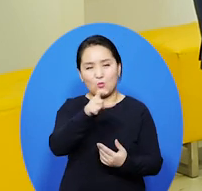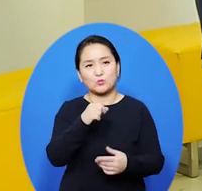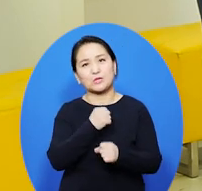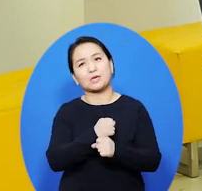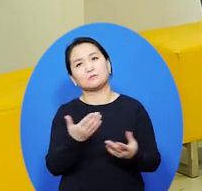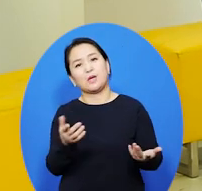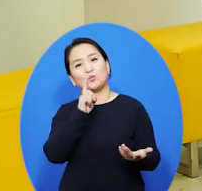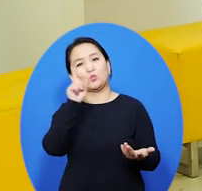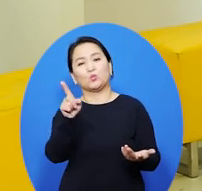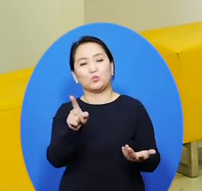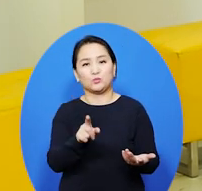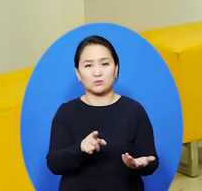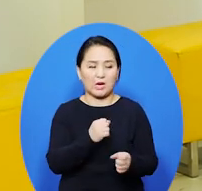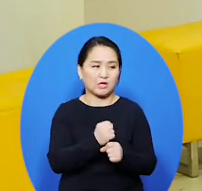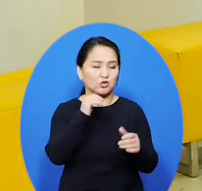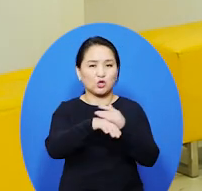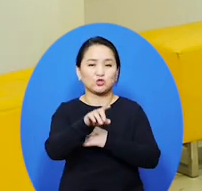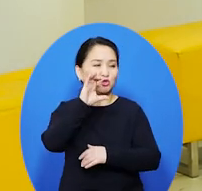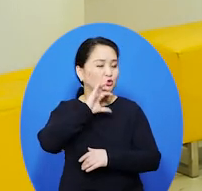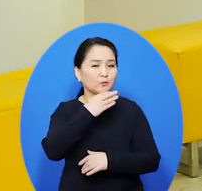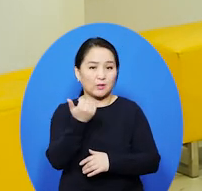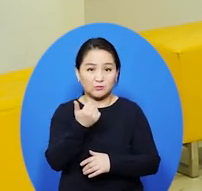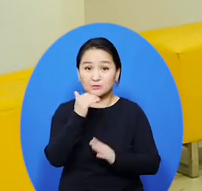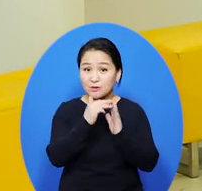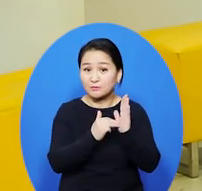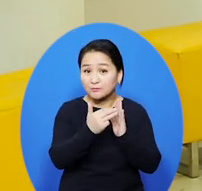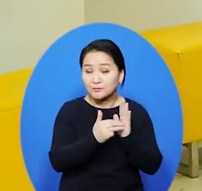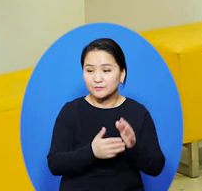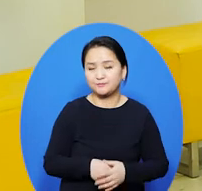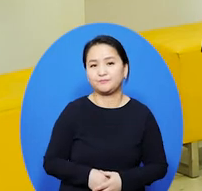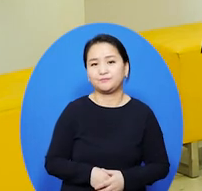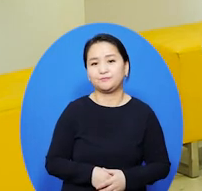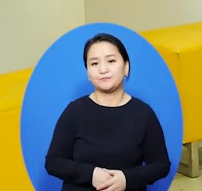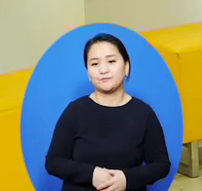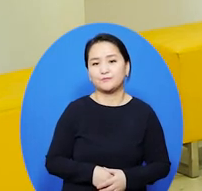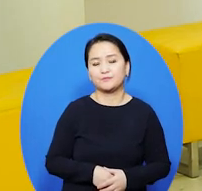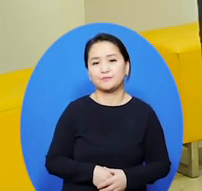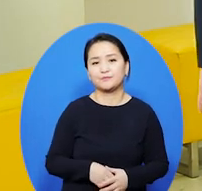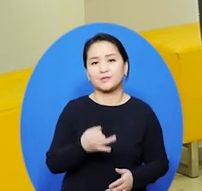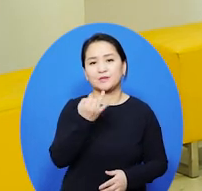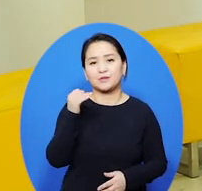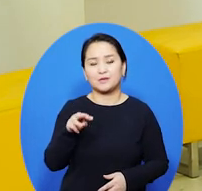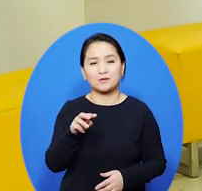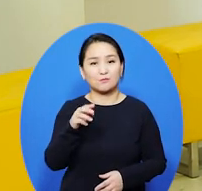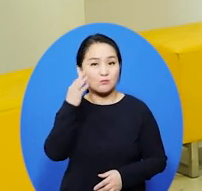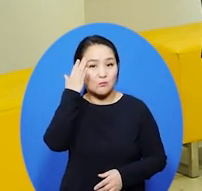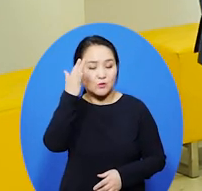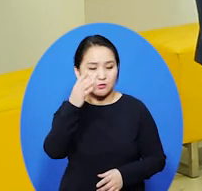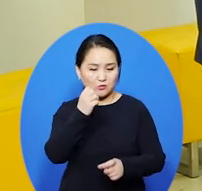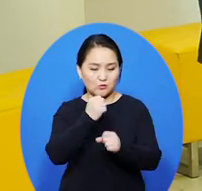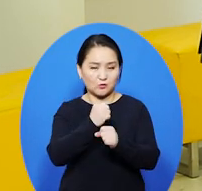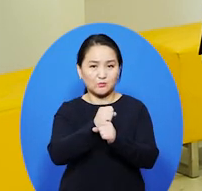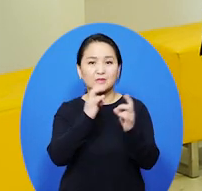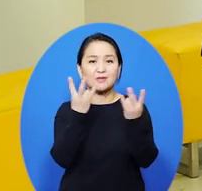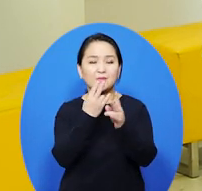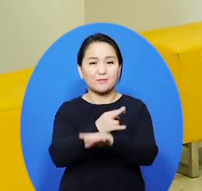мэтчлэнгээр тайлбарладаг болчиход байна л та. Ер нь бол энэ бодлогыг бол одоо манай хөдөлмөрийн амлын яам боловсруулж байгаа.